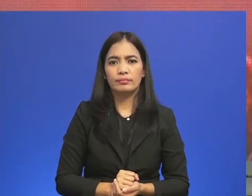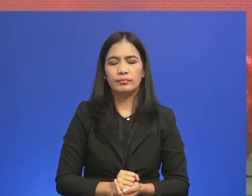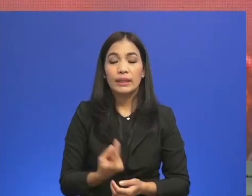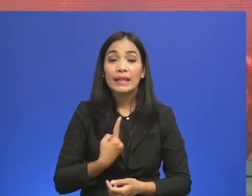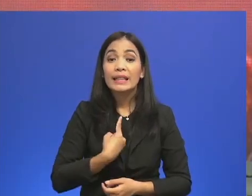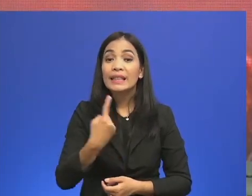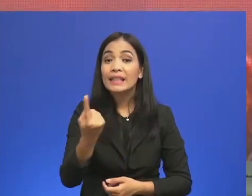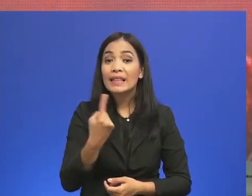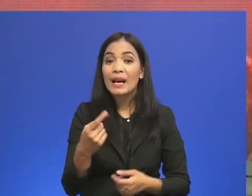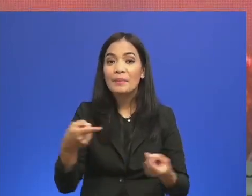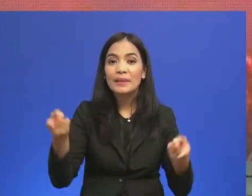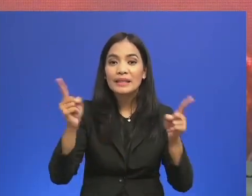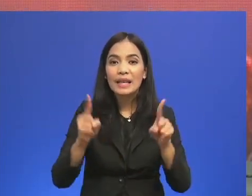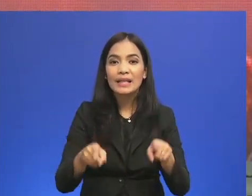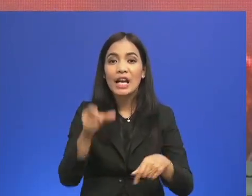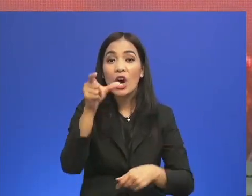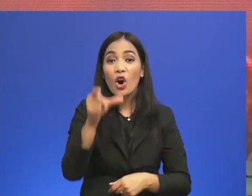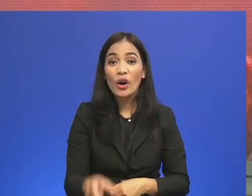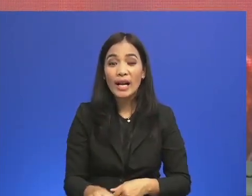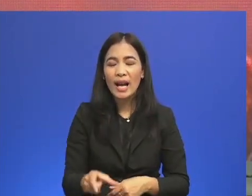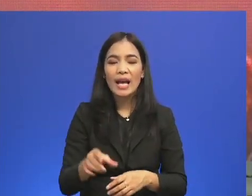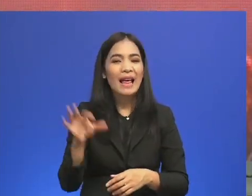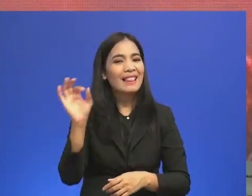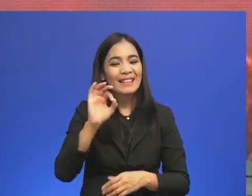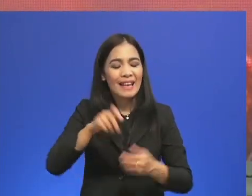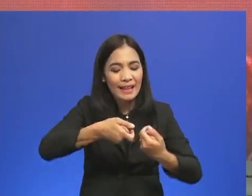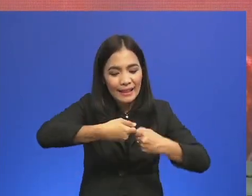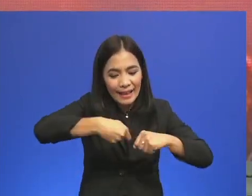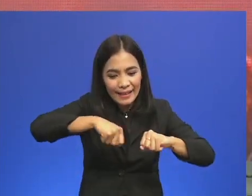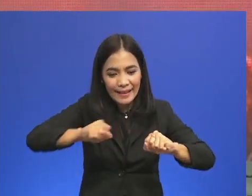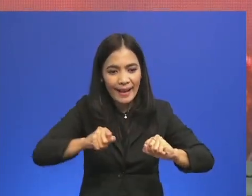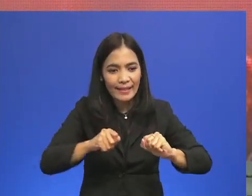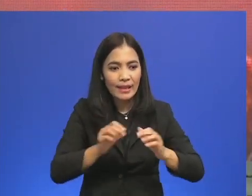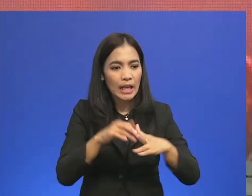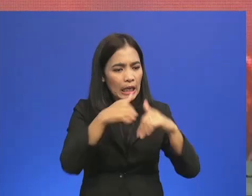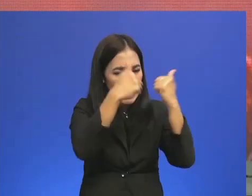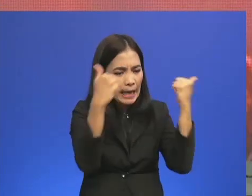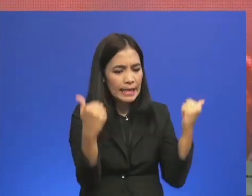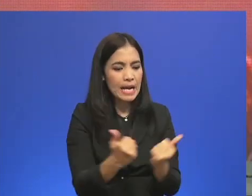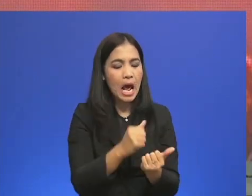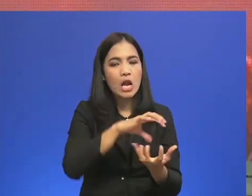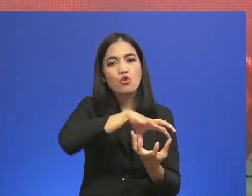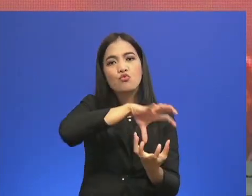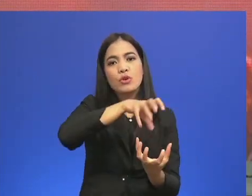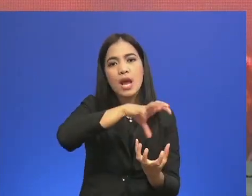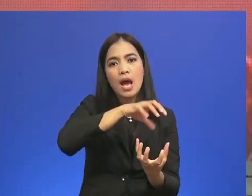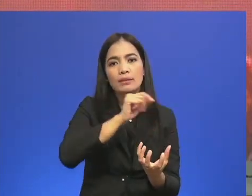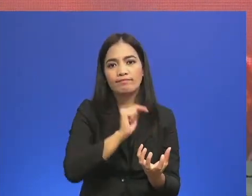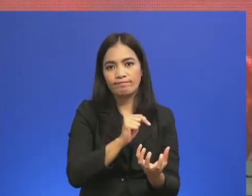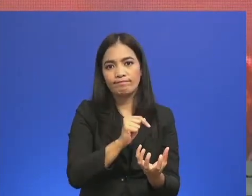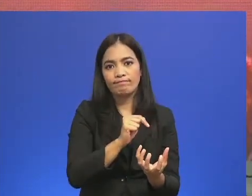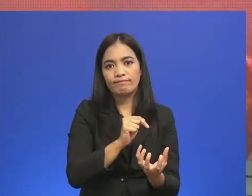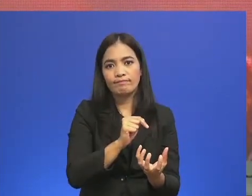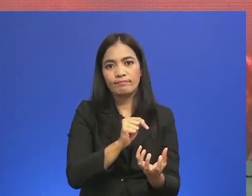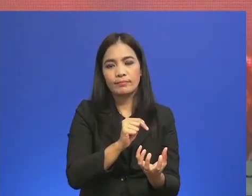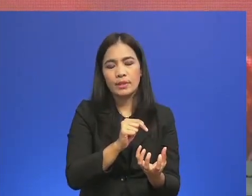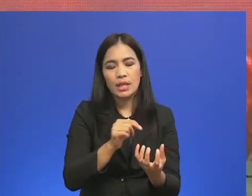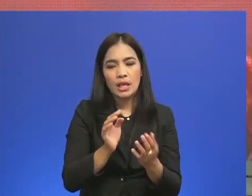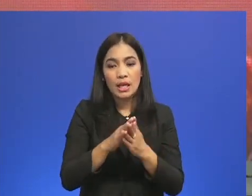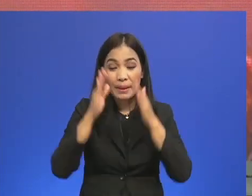Kita akan menjadi orang yang tidak lagi terikat dengan keindahan dunia. Kita akan